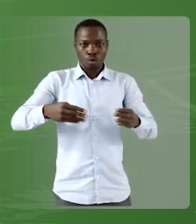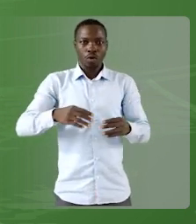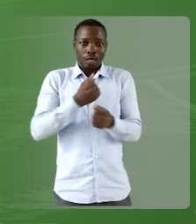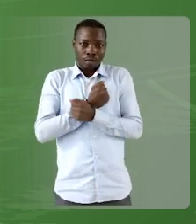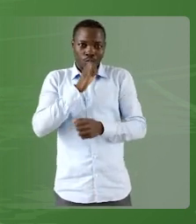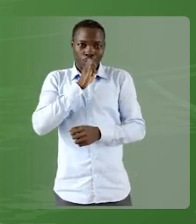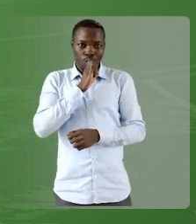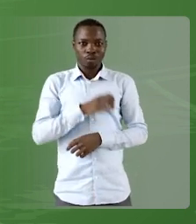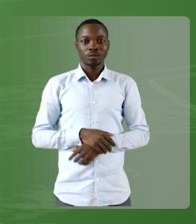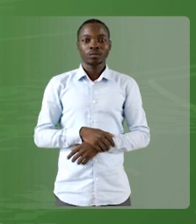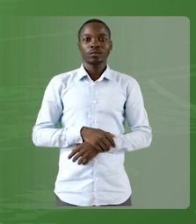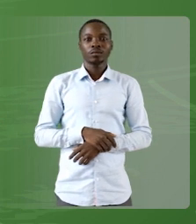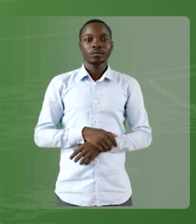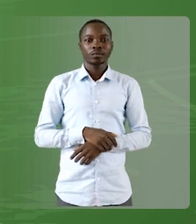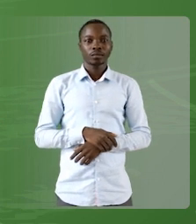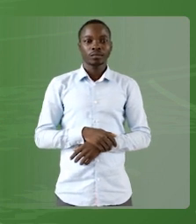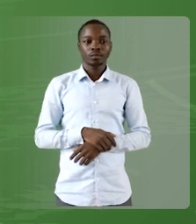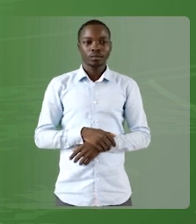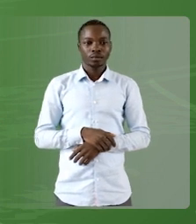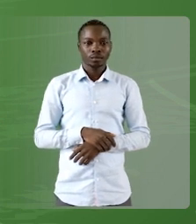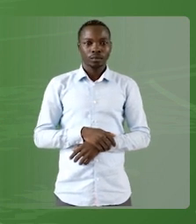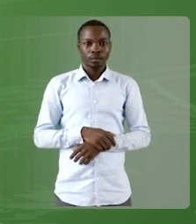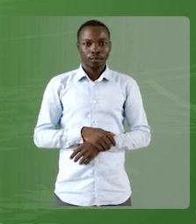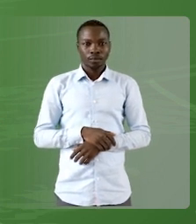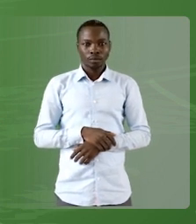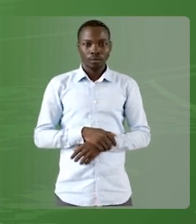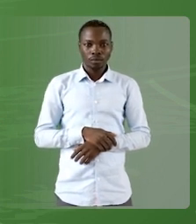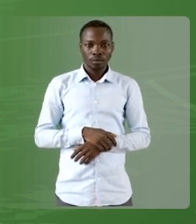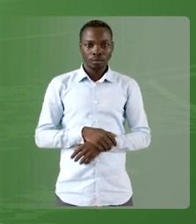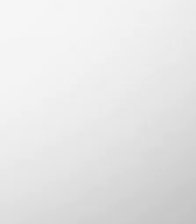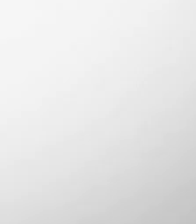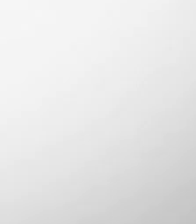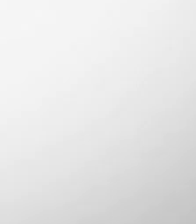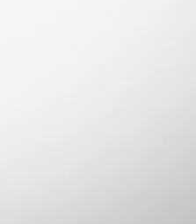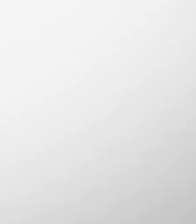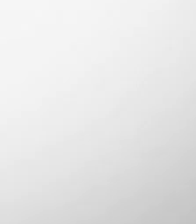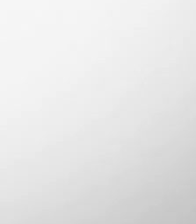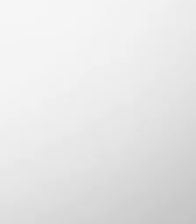Chers élèves, c'est fini pour aujourd'hui. Rendez-vous pour la prochaine séance.